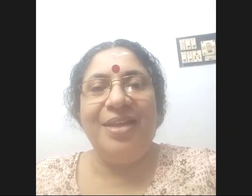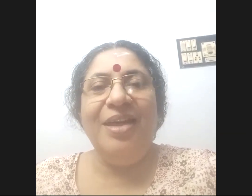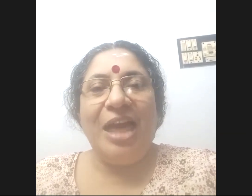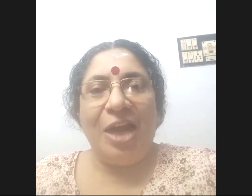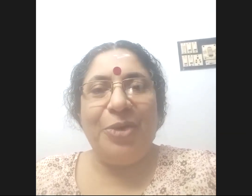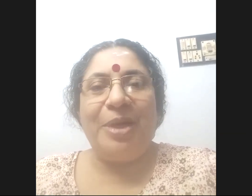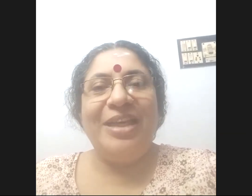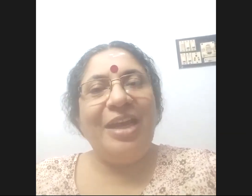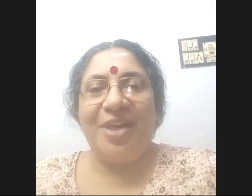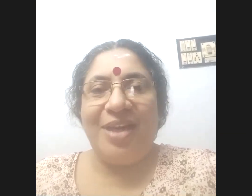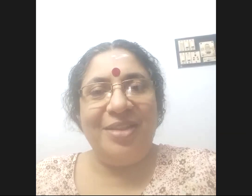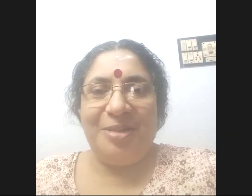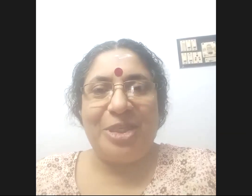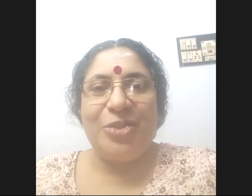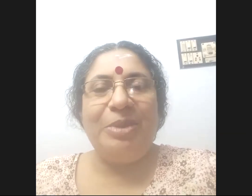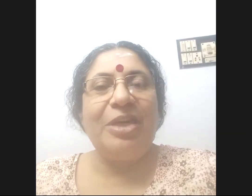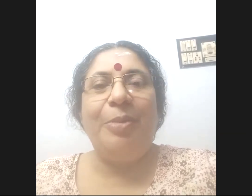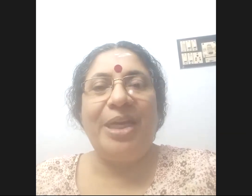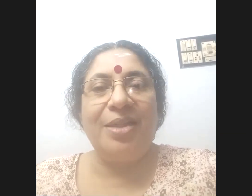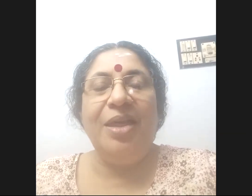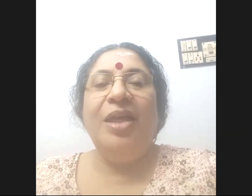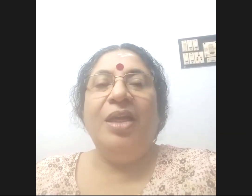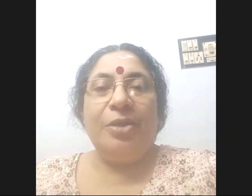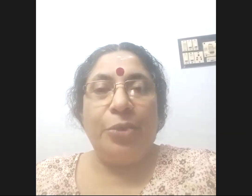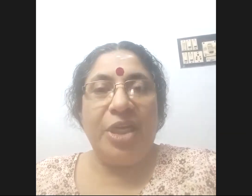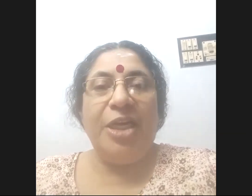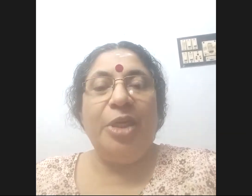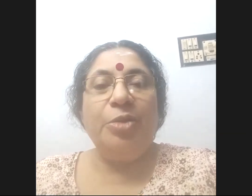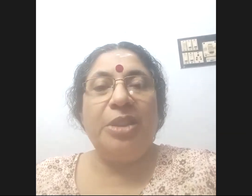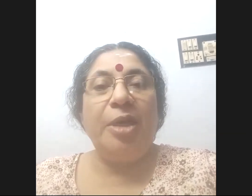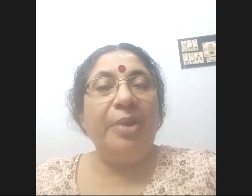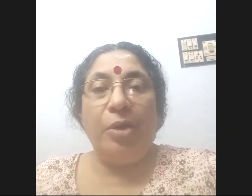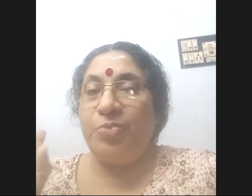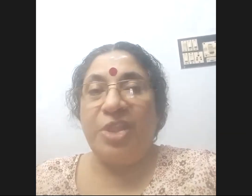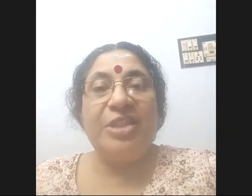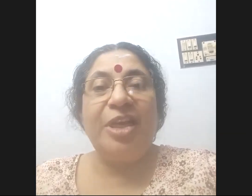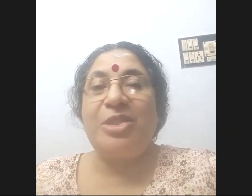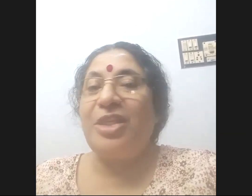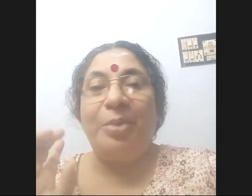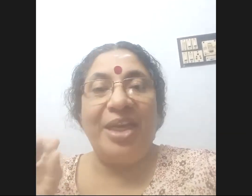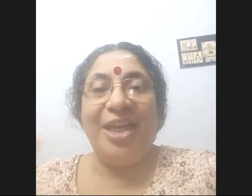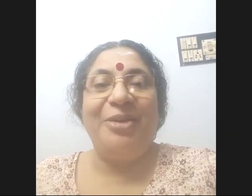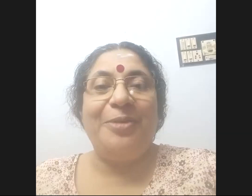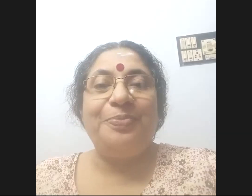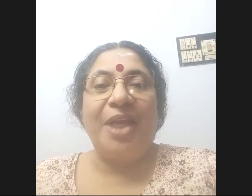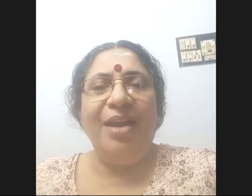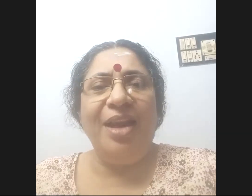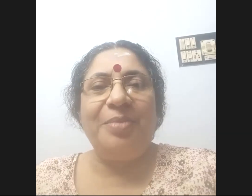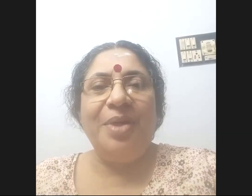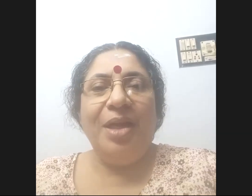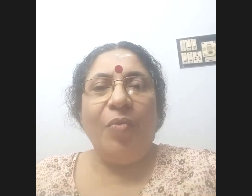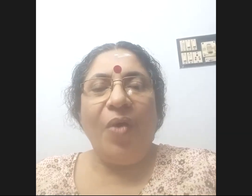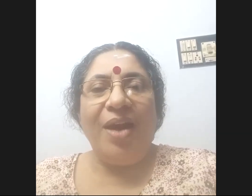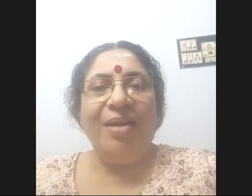രീതിയിൽ അവരോട് പറഞ്ഞാൽ അവർക്ക് അത് പ്രശ്നമില്ല. പക്ഷെ അവർ പെട്ടെന്ന് കുറ്റം കണ്ടുപിടിക്കുന്നത് മാത്രമല്ല, ഒബ്സർവേഷൻ കപ്പാസിറ്റി അവർക്ക് ഭയങ്കരമാണ്.